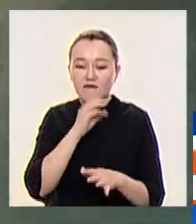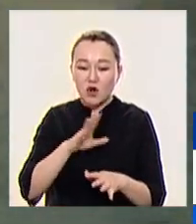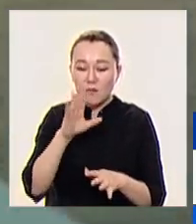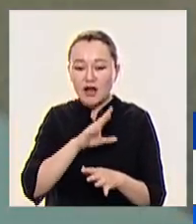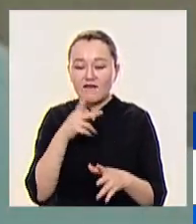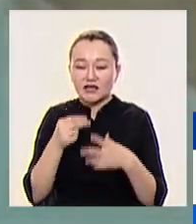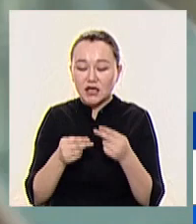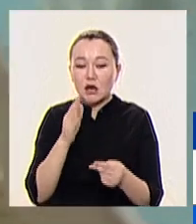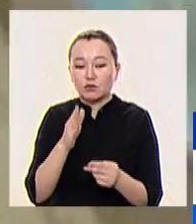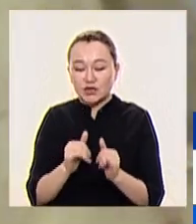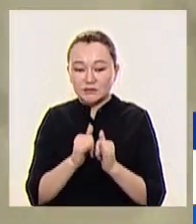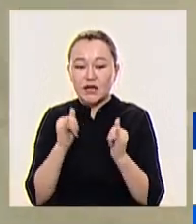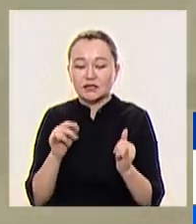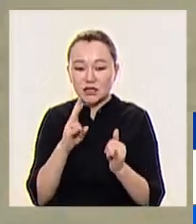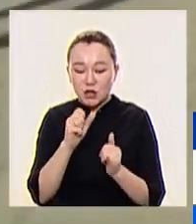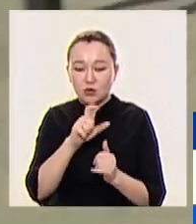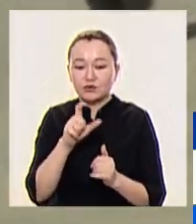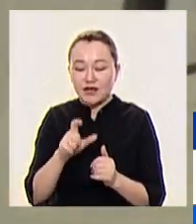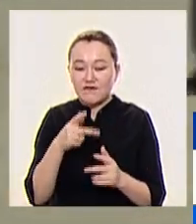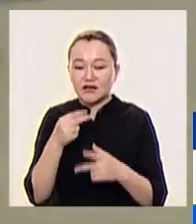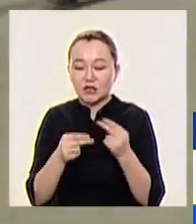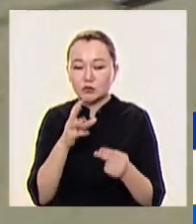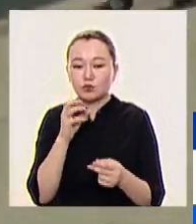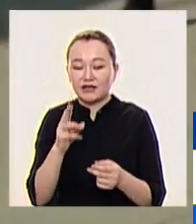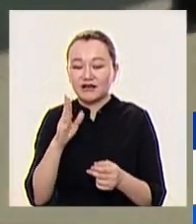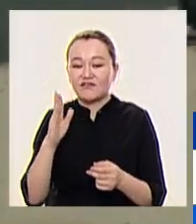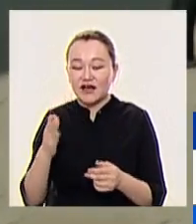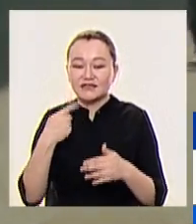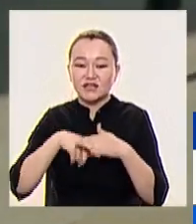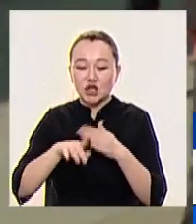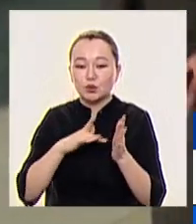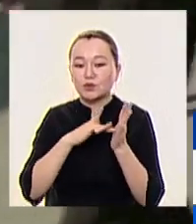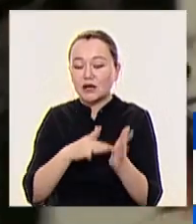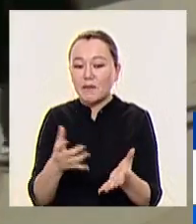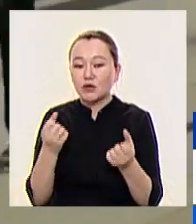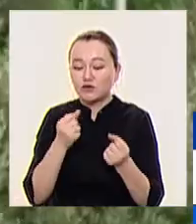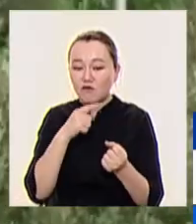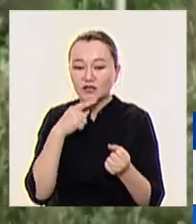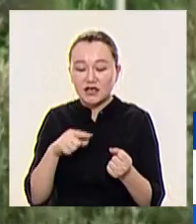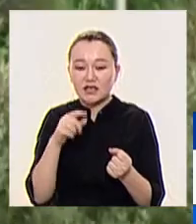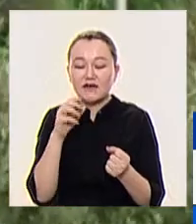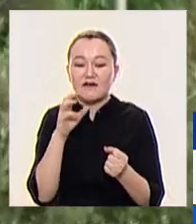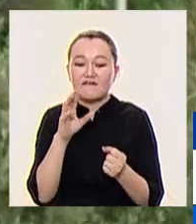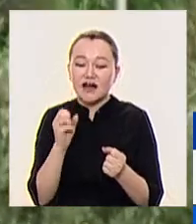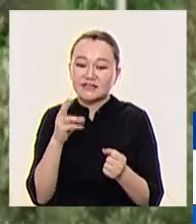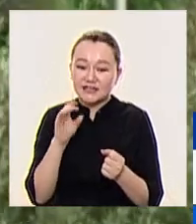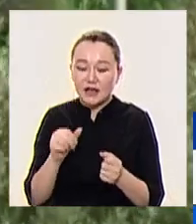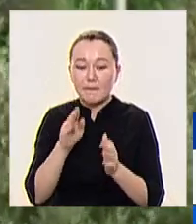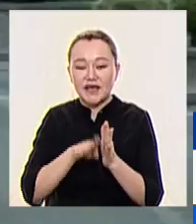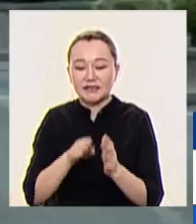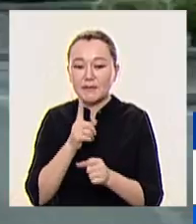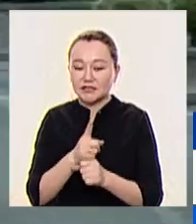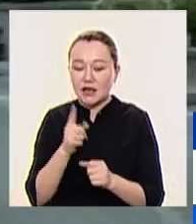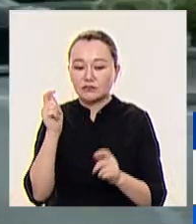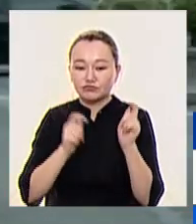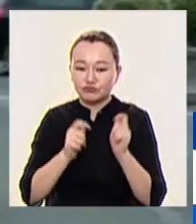вакцинации будут распространяться и на людей, привитых вакциной «Спутник Ви». А значит, туристы, получившие российскую вакцину, смогут беспрепятственно